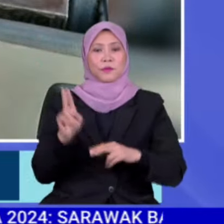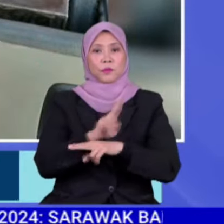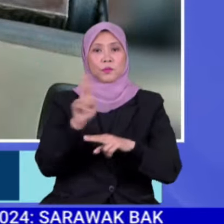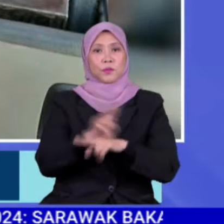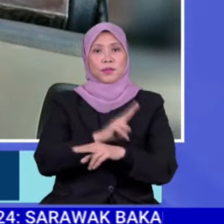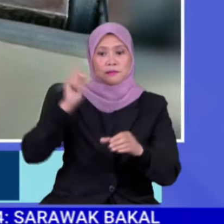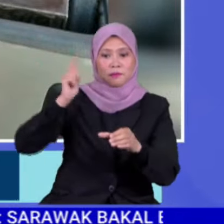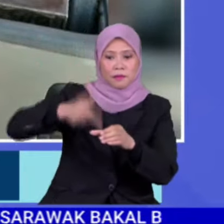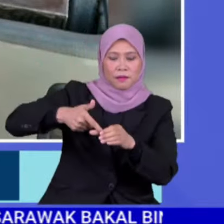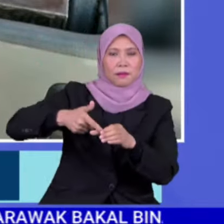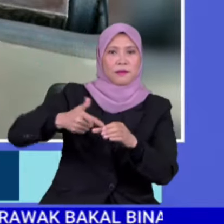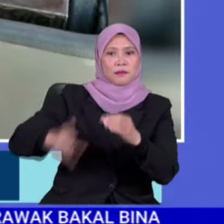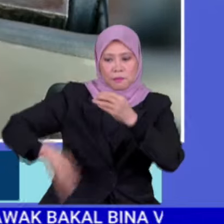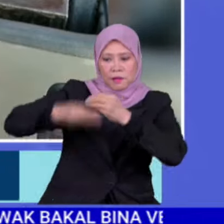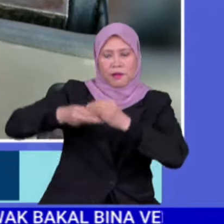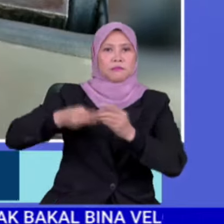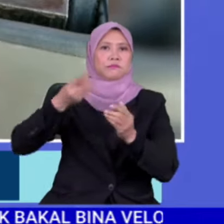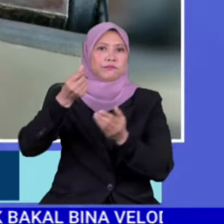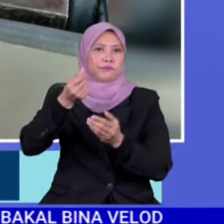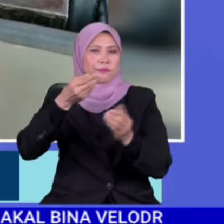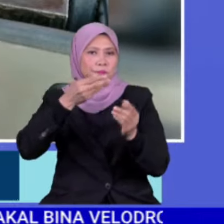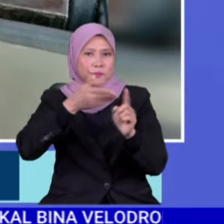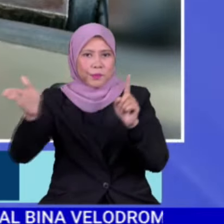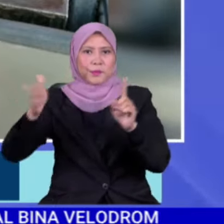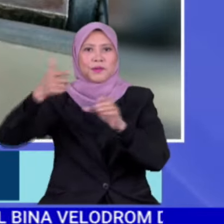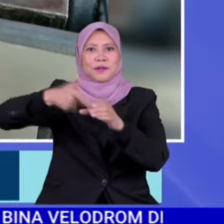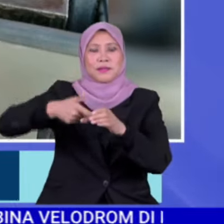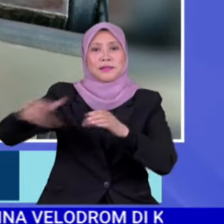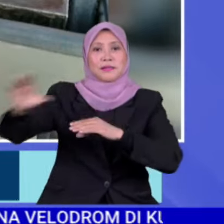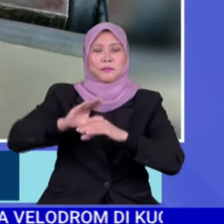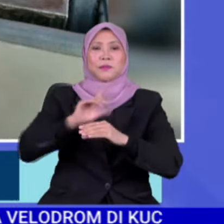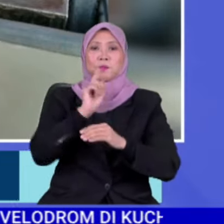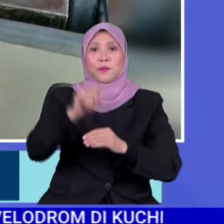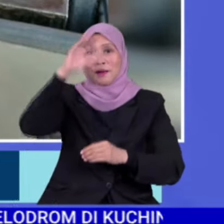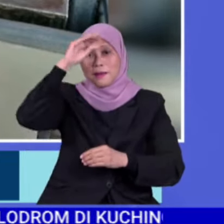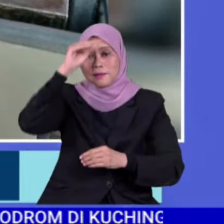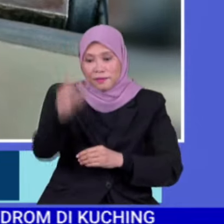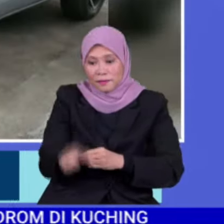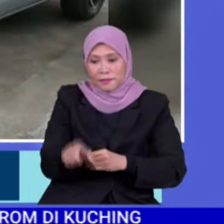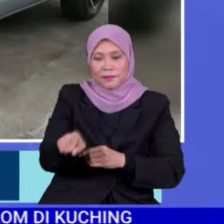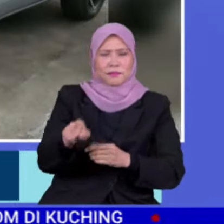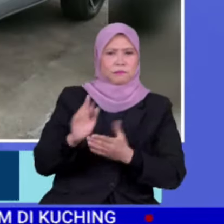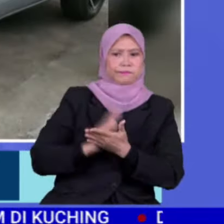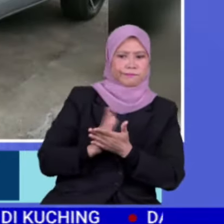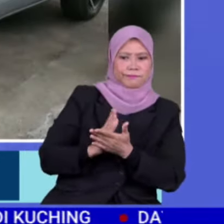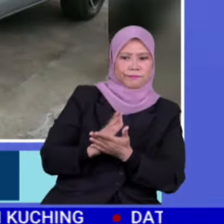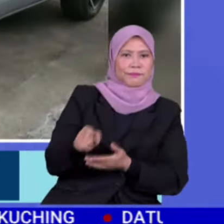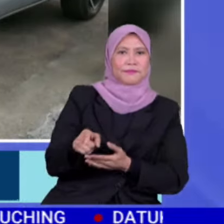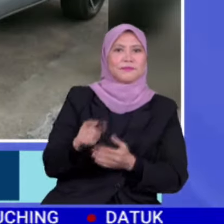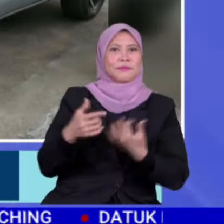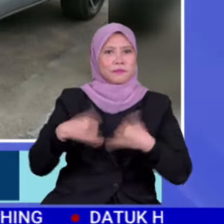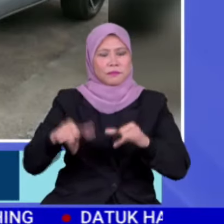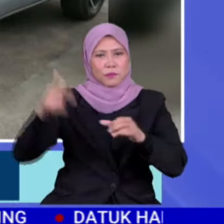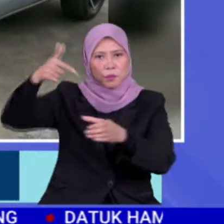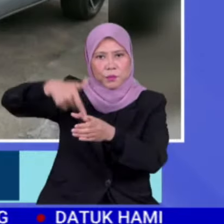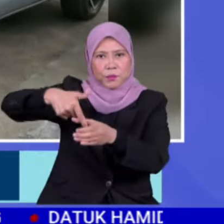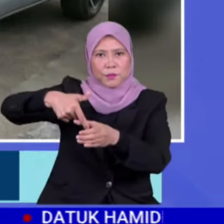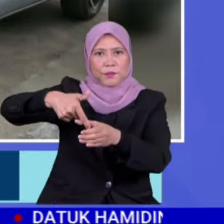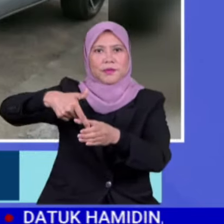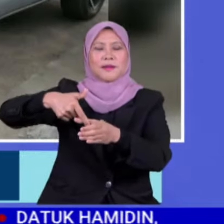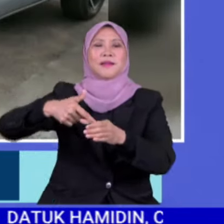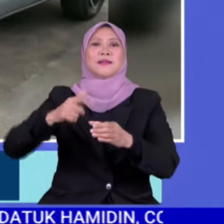Menggunakan tangki tambahan untuk menyeleweng diesel bersubsidi. Gelagat seorang lelaki dalam keadaan mencurigakan sedang mengisi